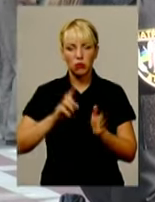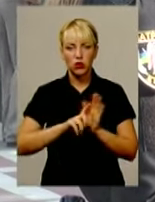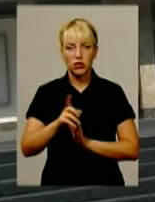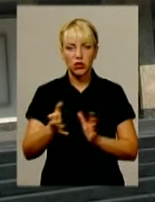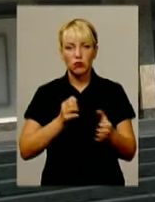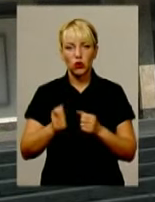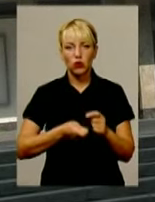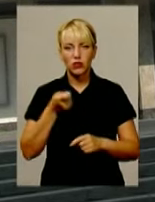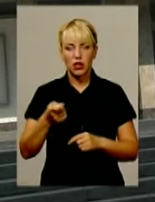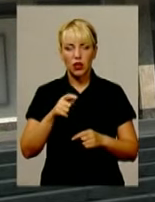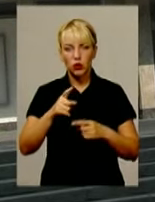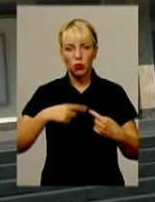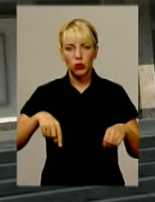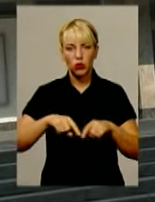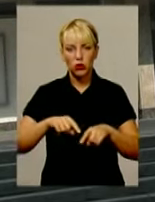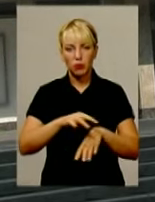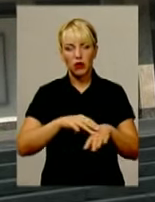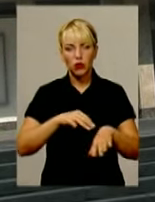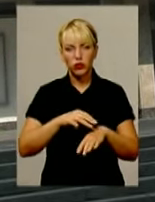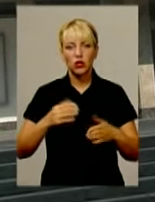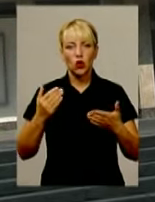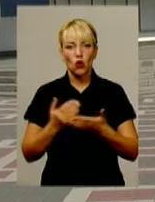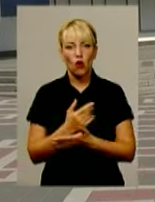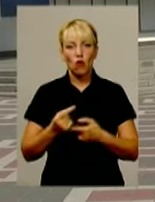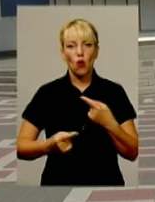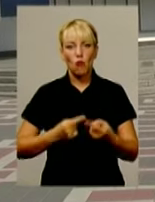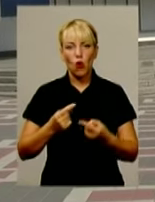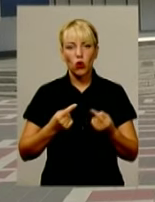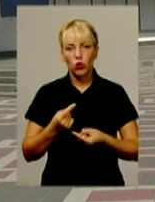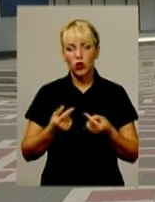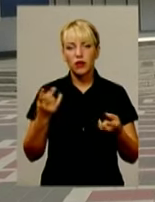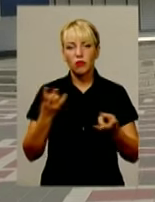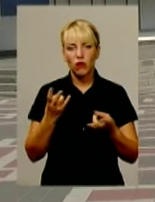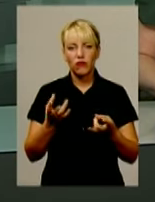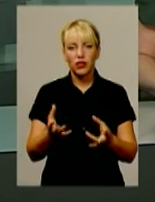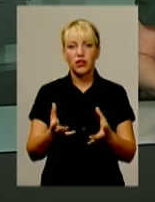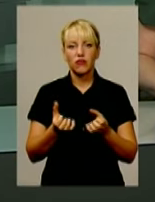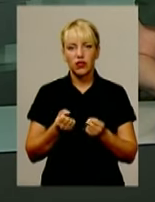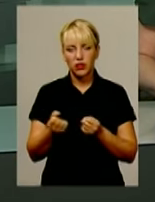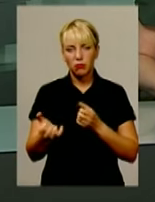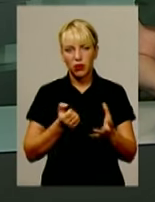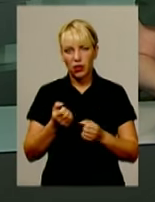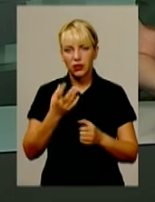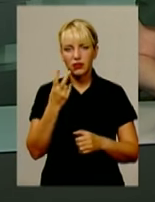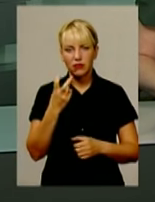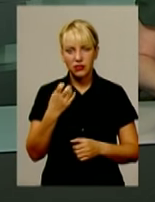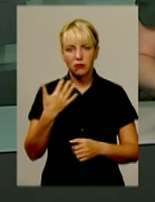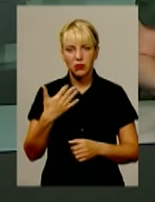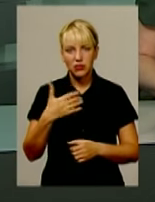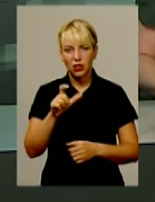прийом заяв до підрозділу правоохоронців нового покоління. Усього ж повинні відібрати 250 полісменів.